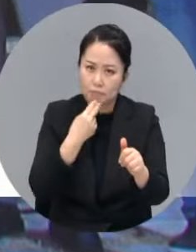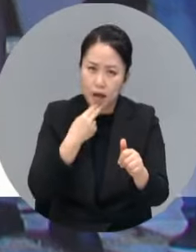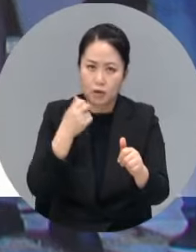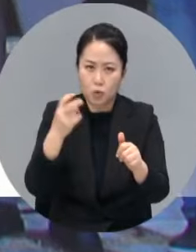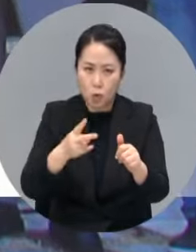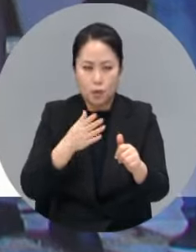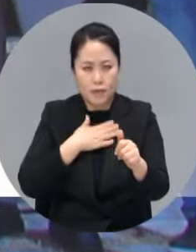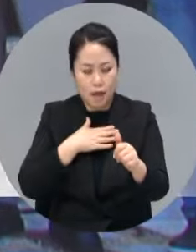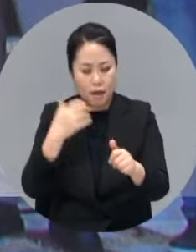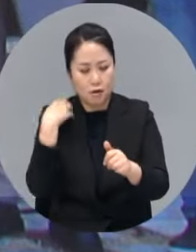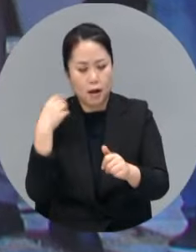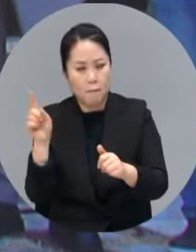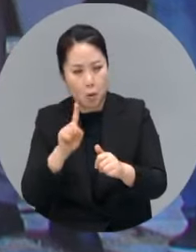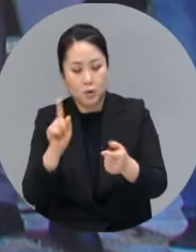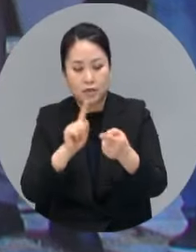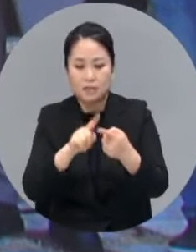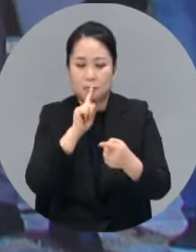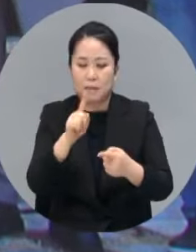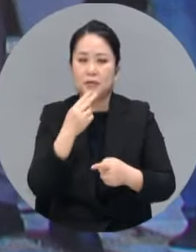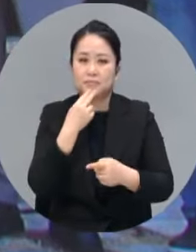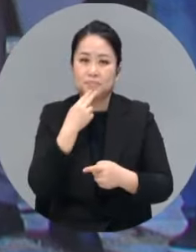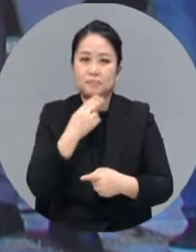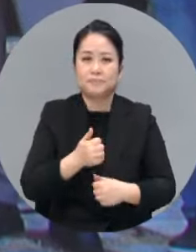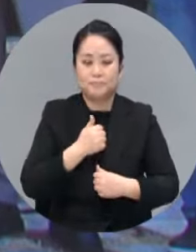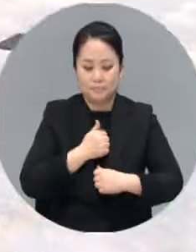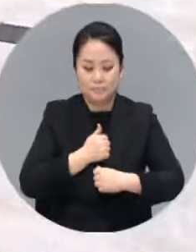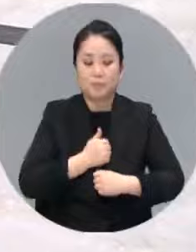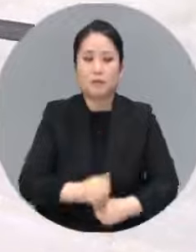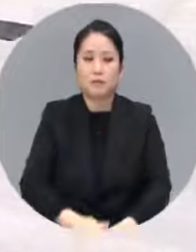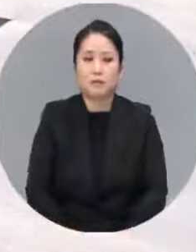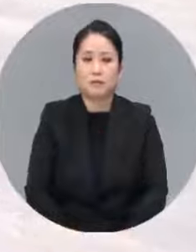아끼는 모습이었습니다. 김윤아 기자입니다.